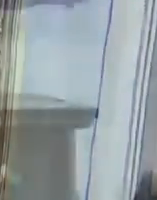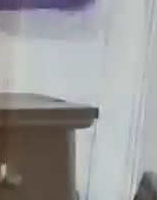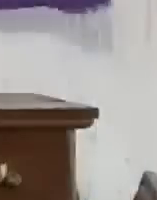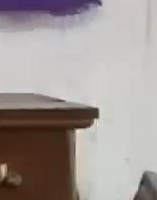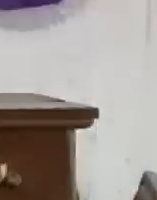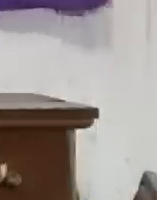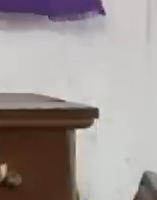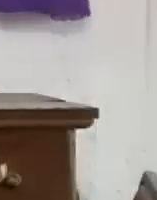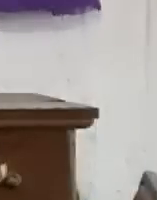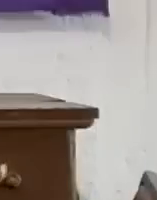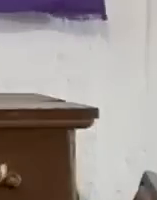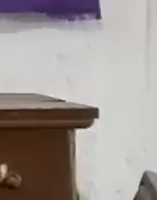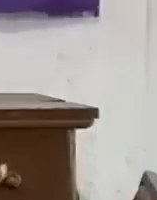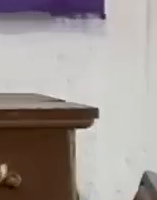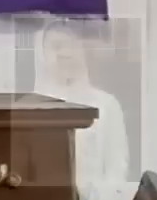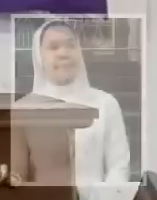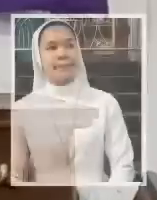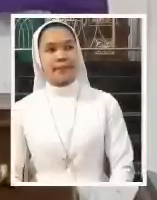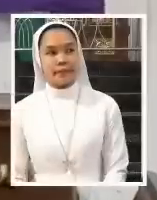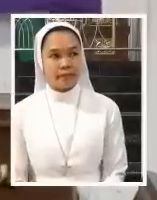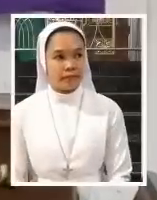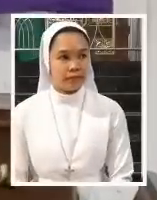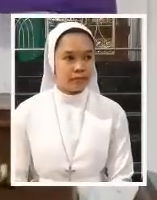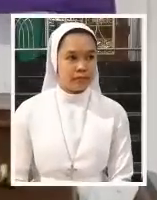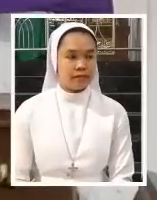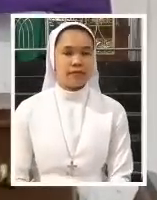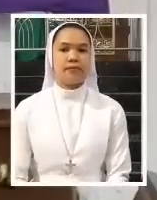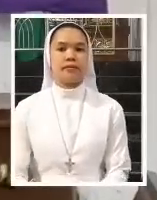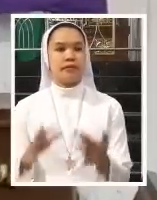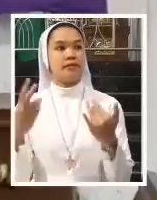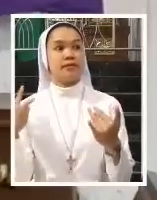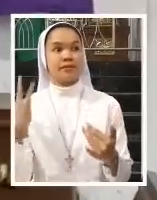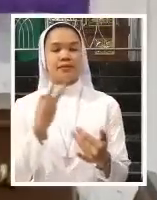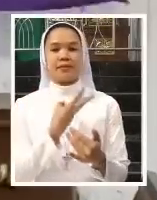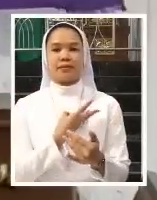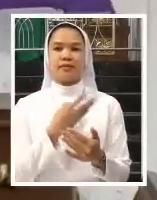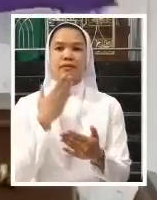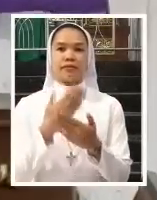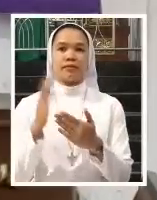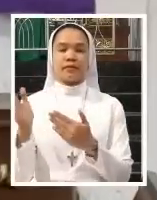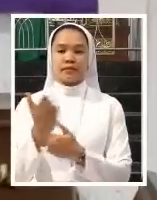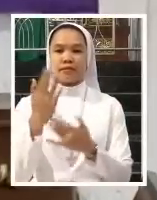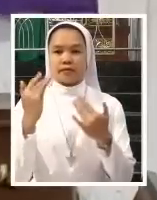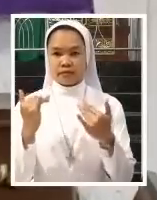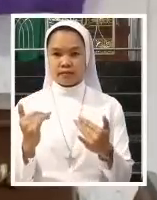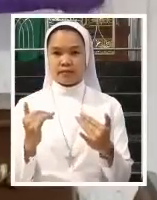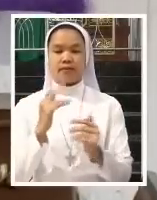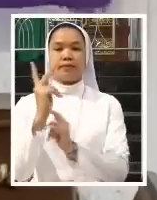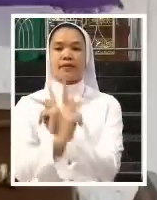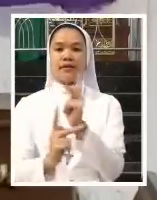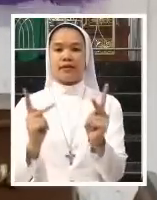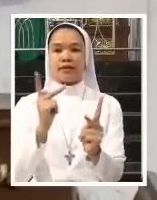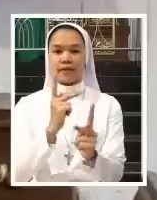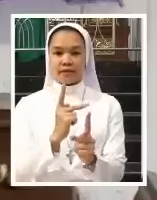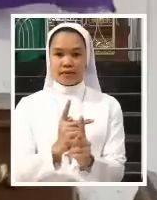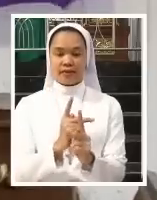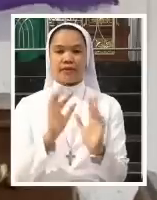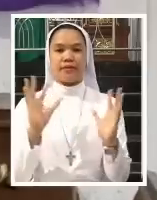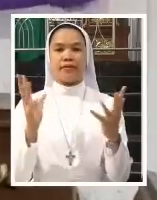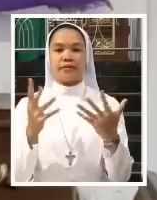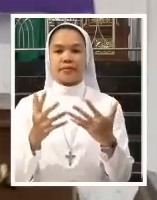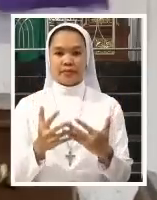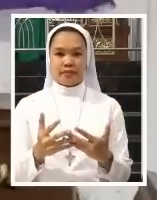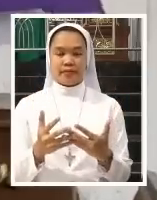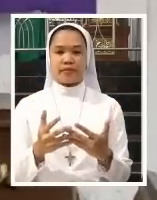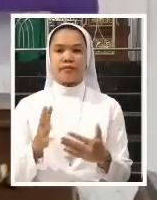Kita sarong banwaan ni Diyos, sarong mistikong hawak, banwaan ni binalukat sa sakal